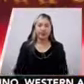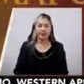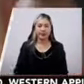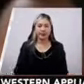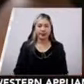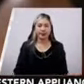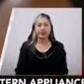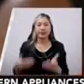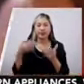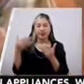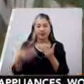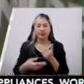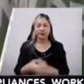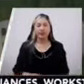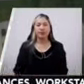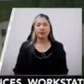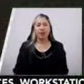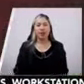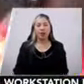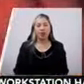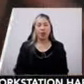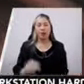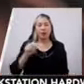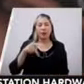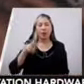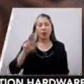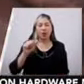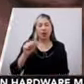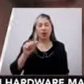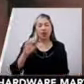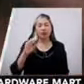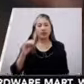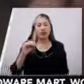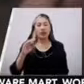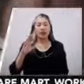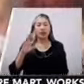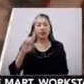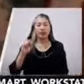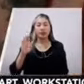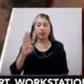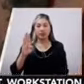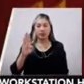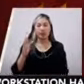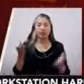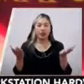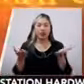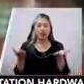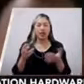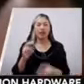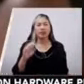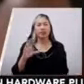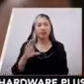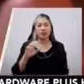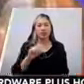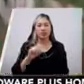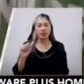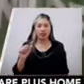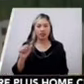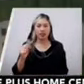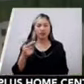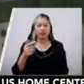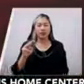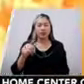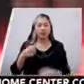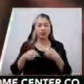tagisa ng Mapua Cardinals laban sa Binil Blazers via live stream sa NCAA Philippines at GMA Sports online